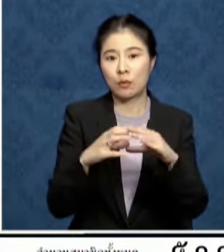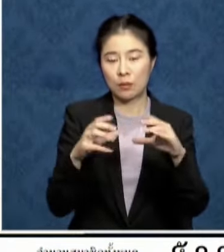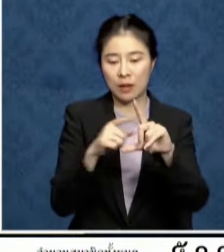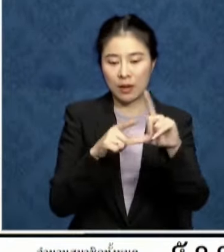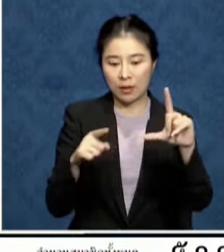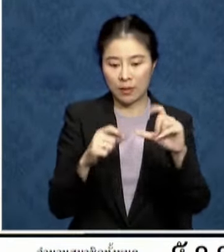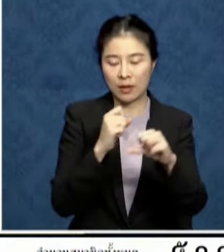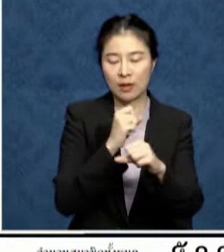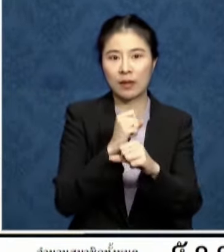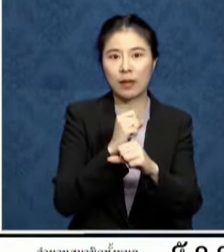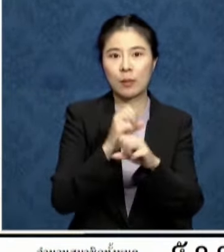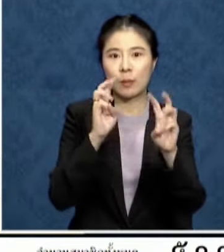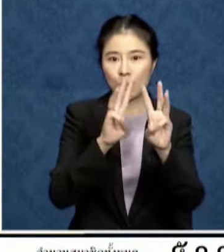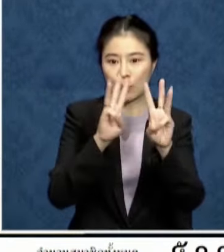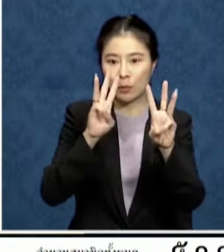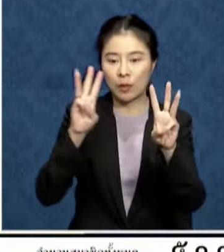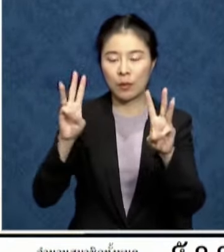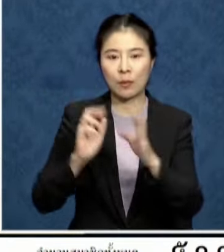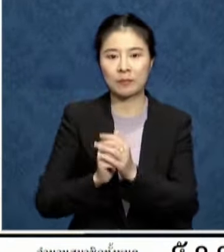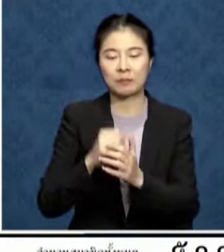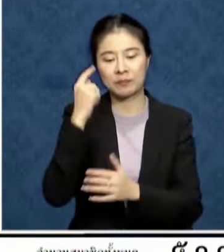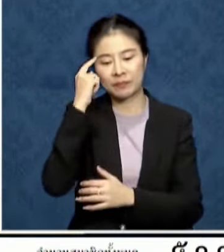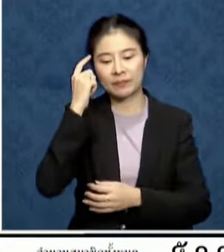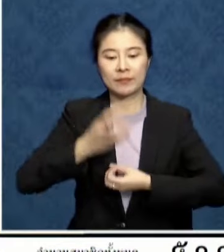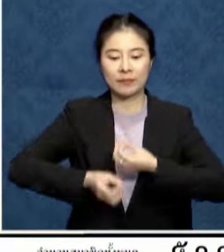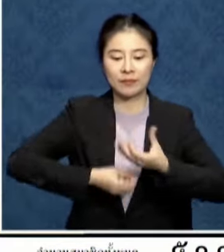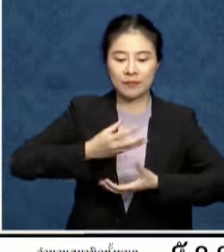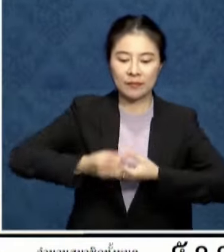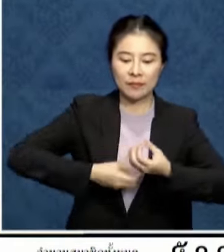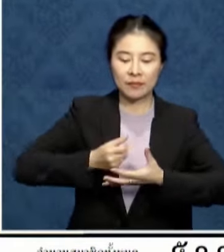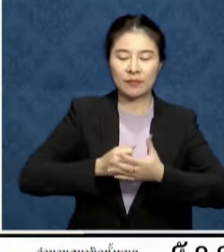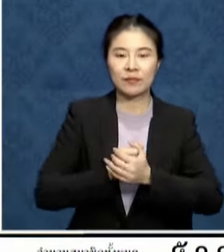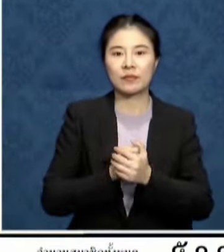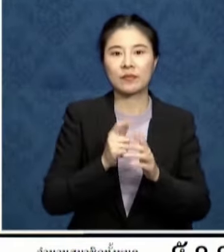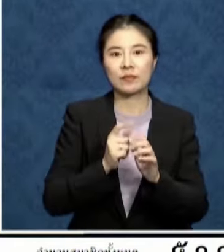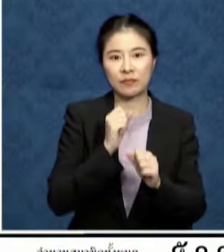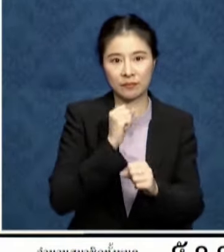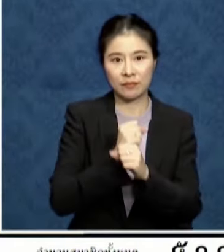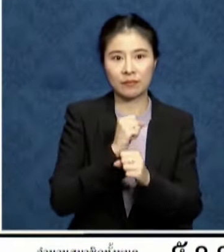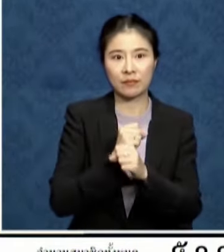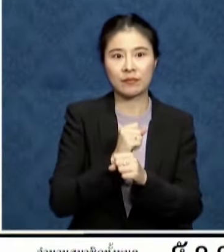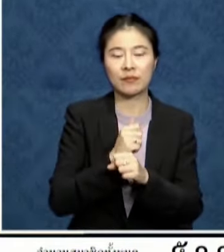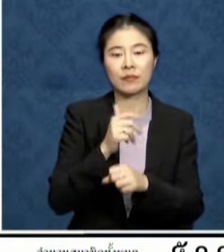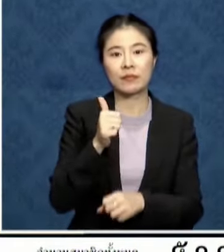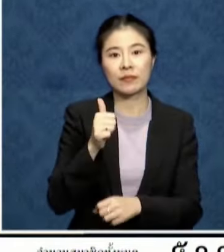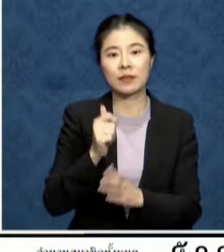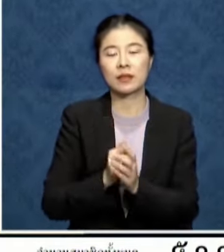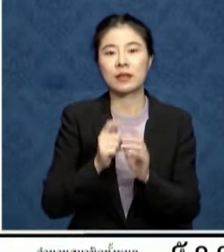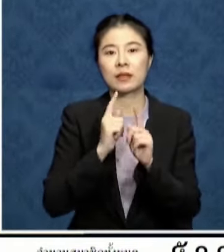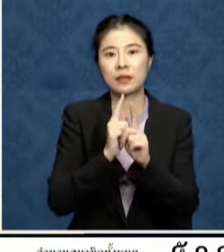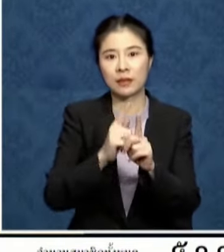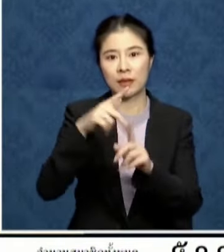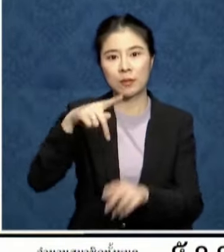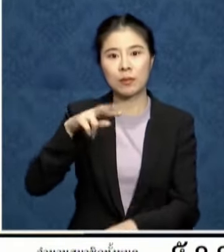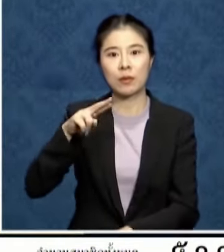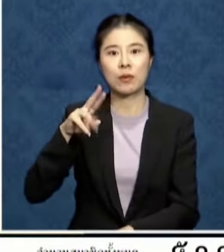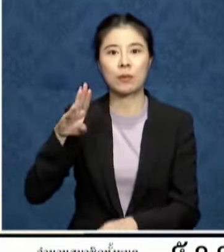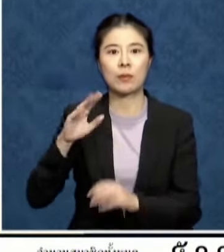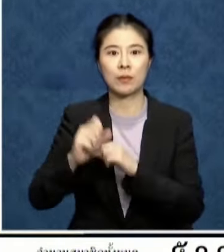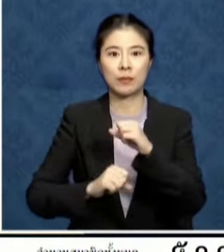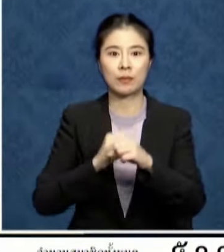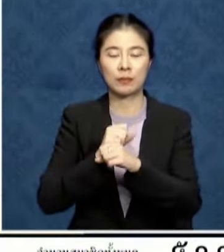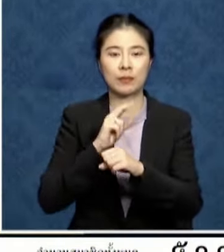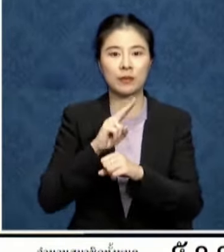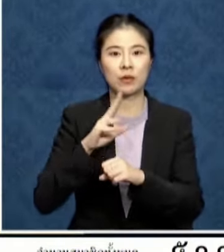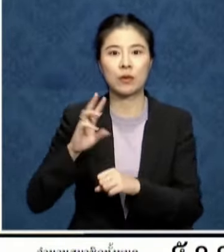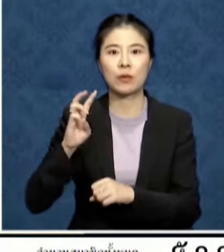อผ่านช่องทางออนไลน์ได้ซึ่งก็เป็นกลไกมาตรฐานและก็กระบวนการเดียวกันกับที่มีอยู่แล้วในพรบ.เข้าชื่อเสนอกฎหมายปี64ซึ่งรับประกันสิทธิของ